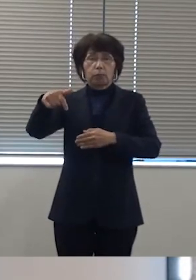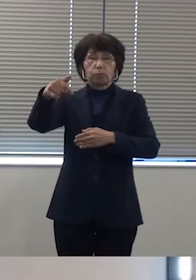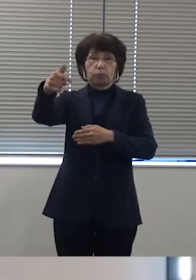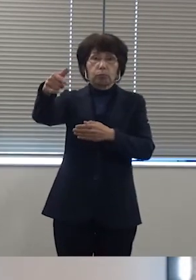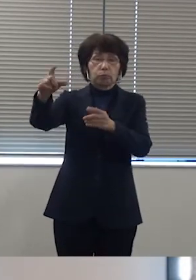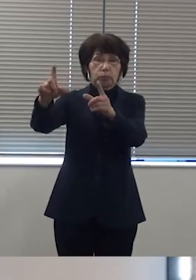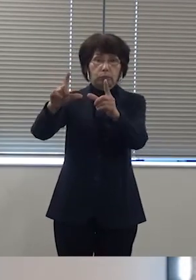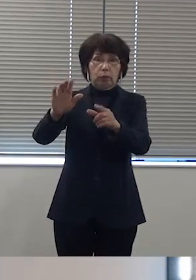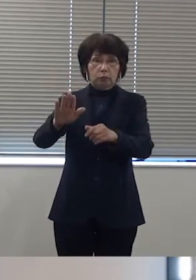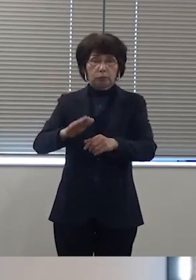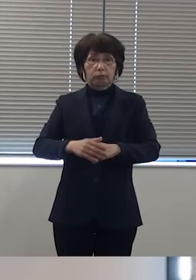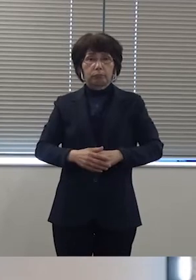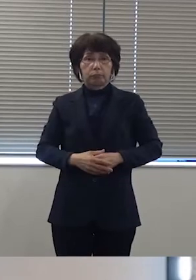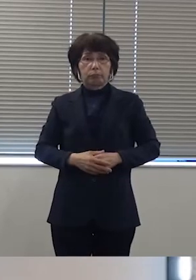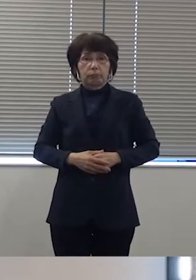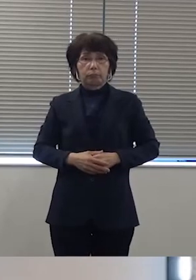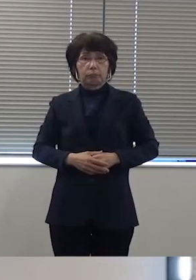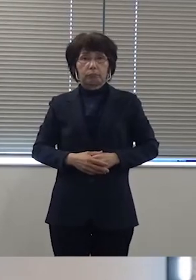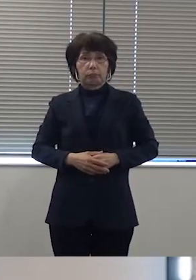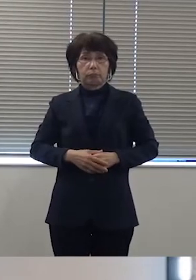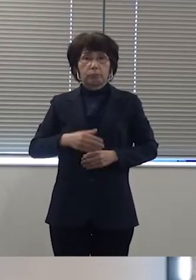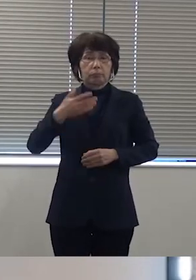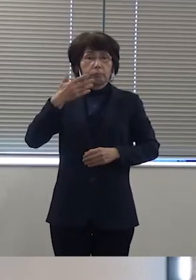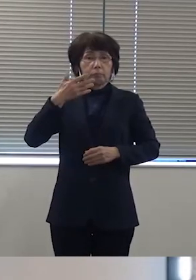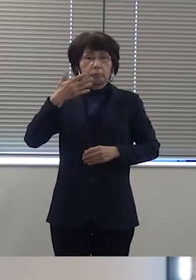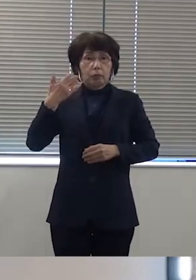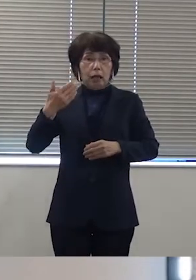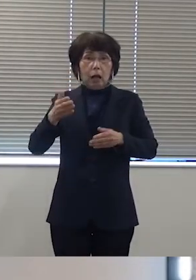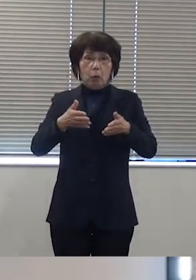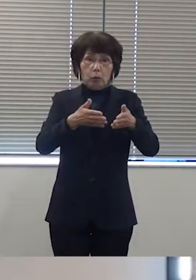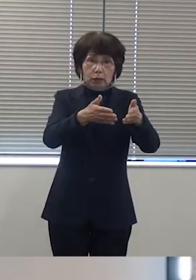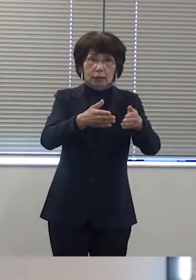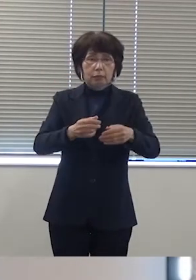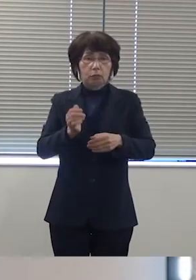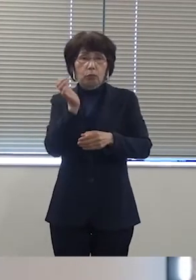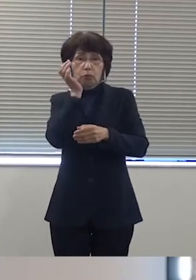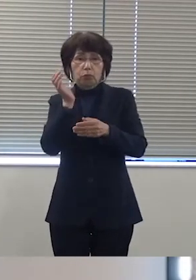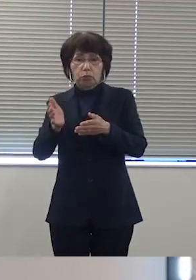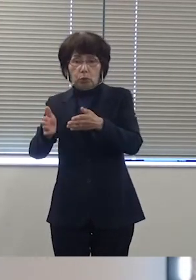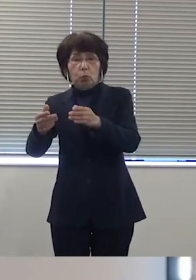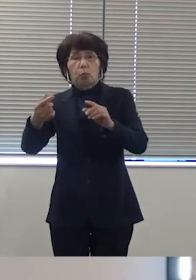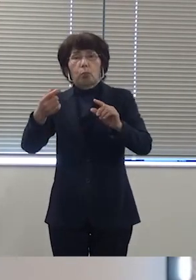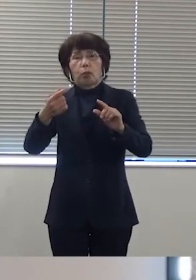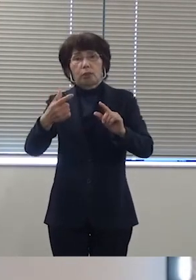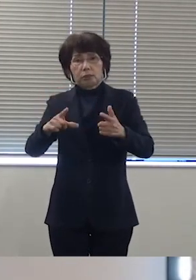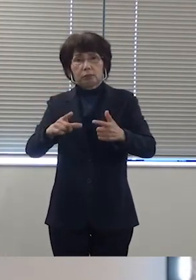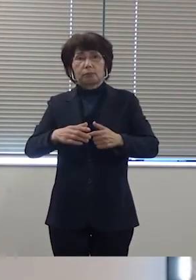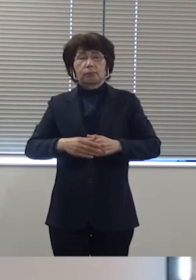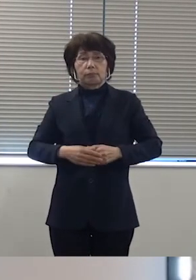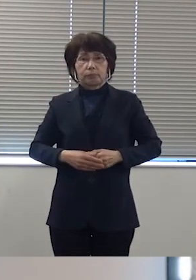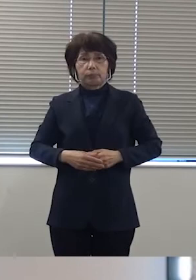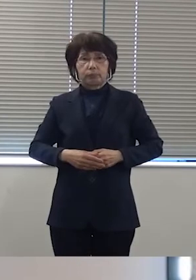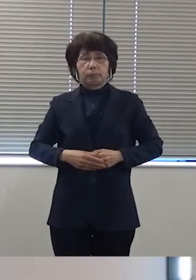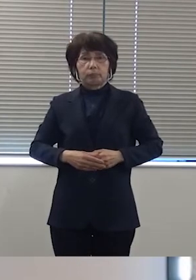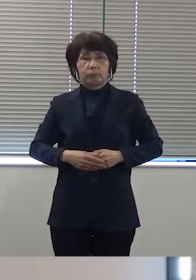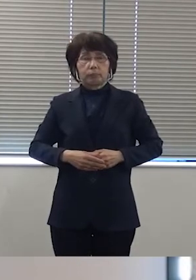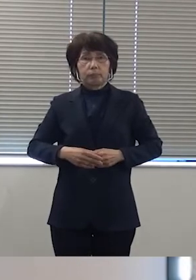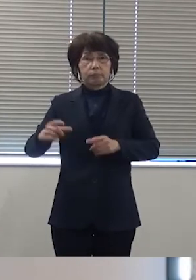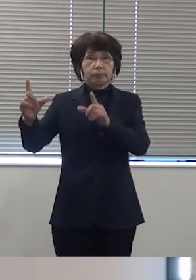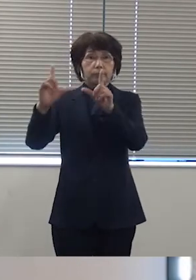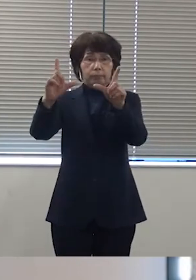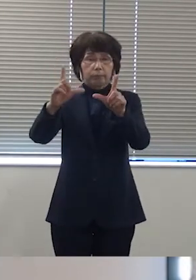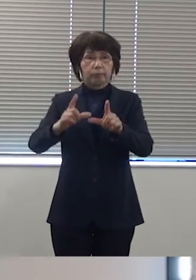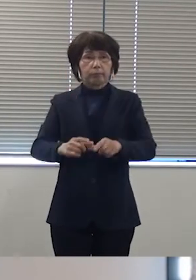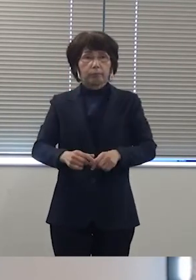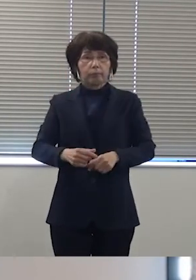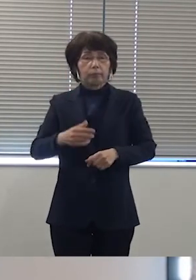もともとは沼ですので、青線の水というのははっきり分からない状況でした。まあ、そこで通水断面を確保してもらいたいことをずっと言ってました